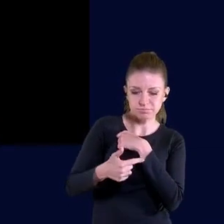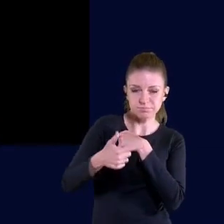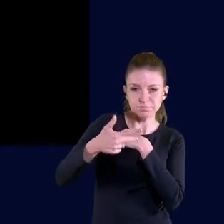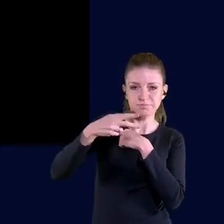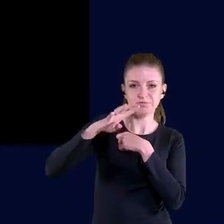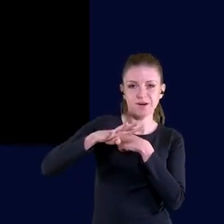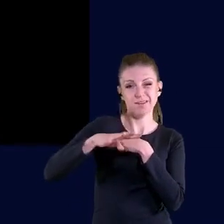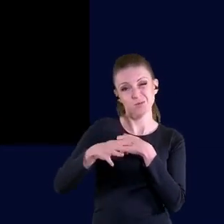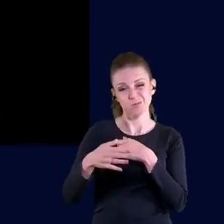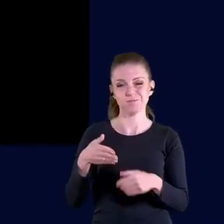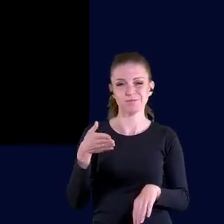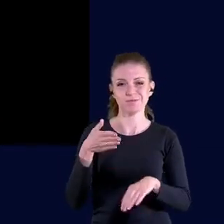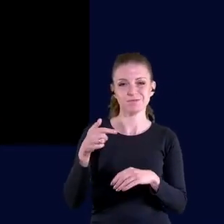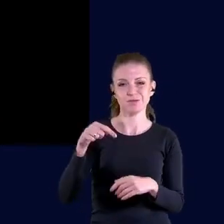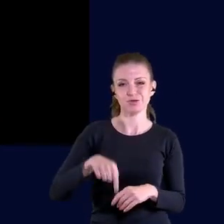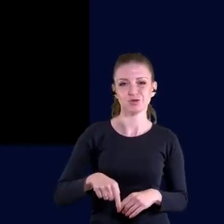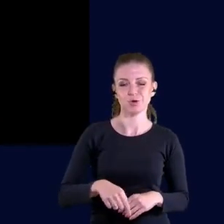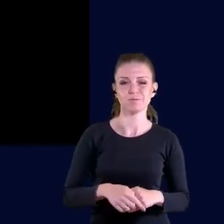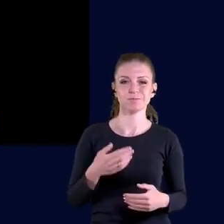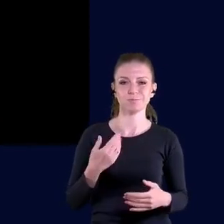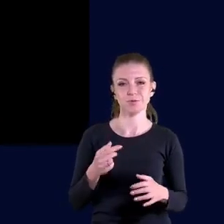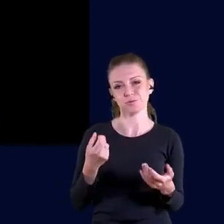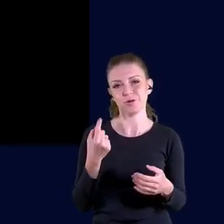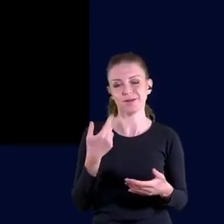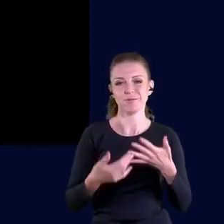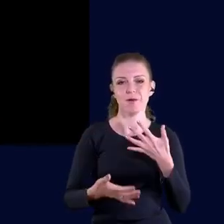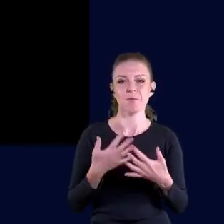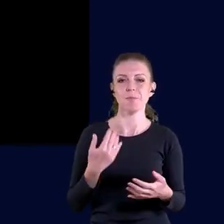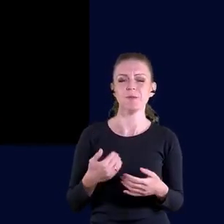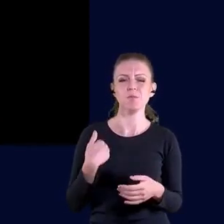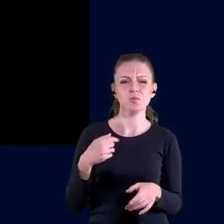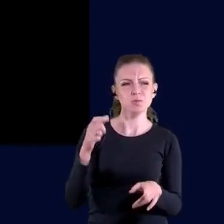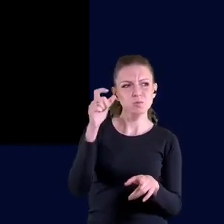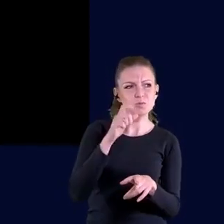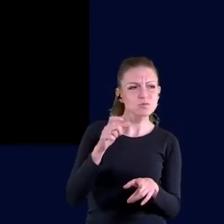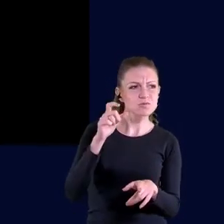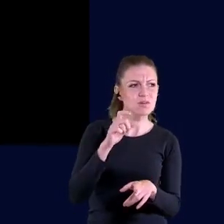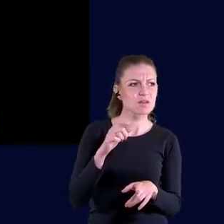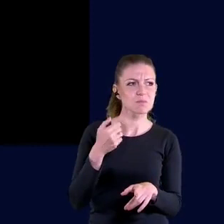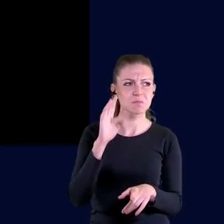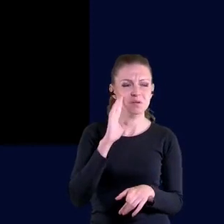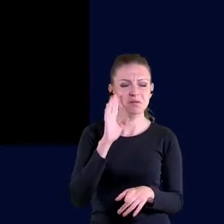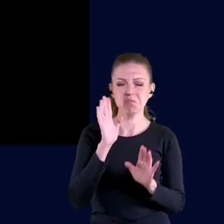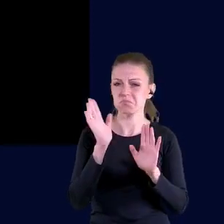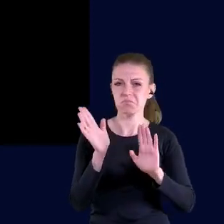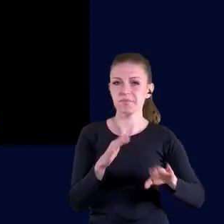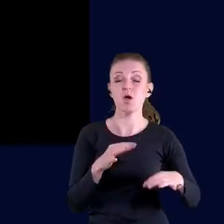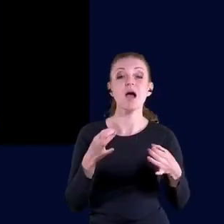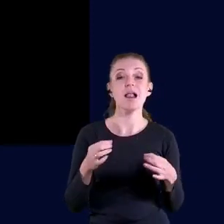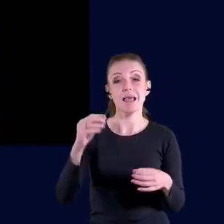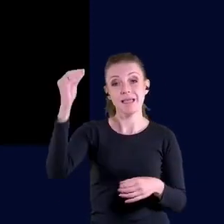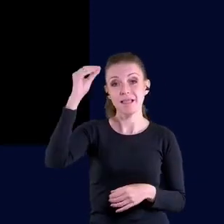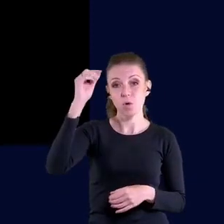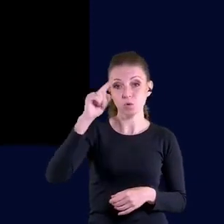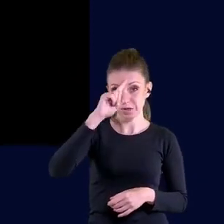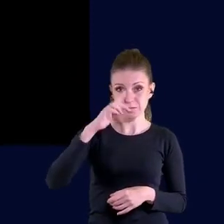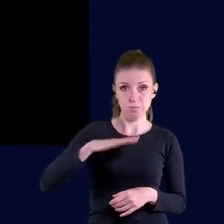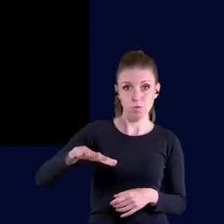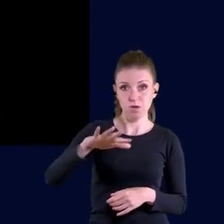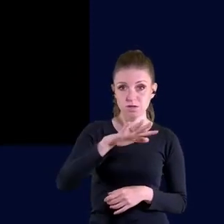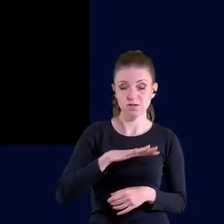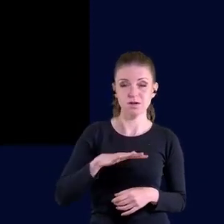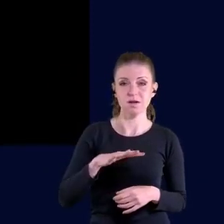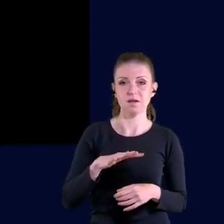Turcja i Szwajcaria O ile pamiętam Natomiast jeśli chodzi o nauki społeczne że jesteśmy